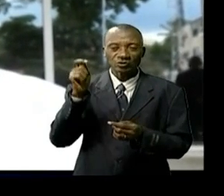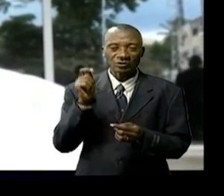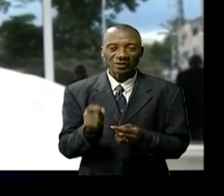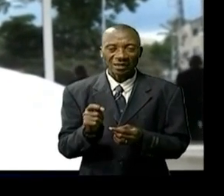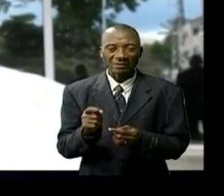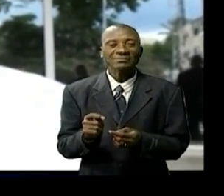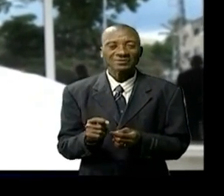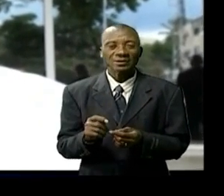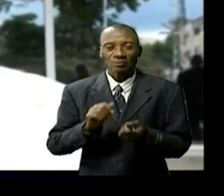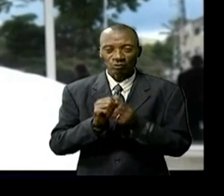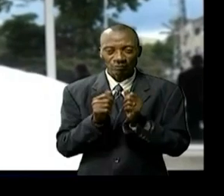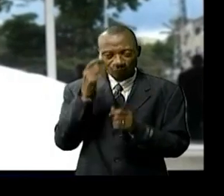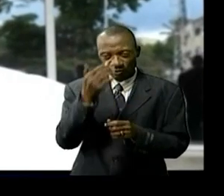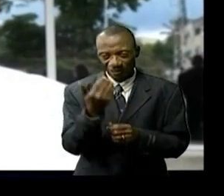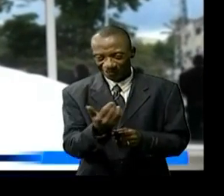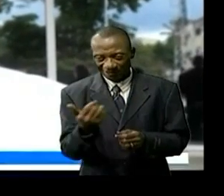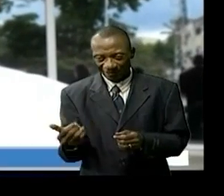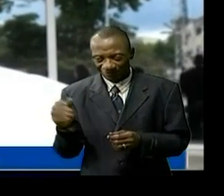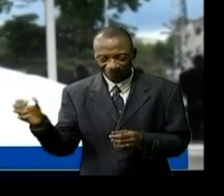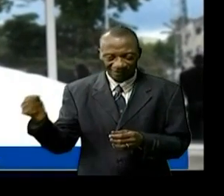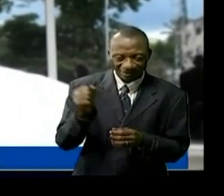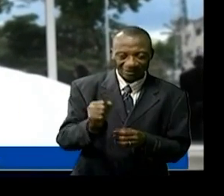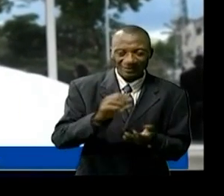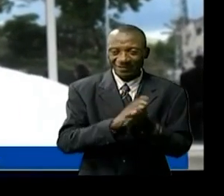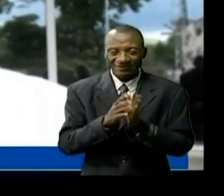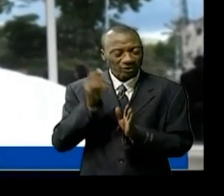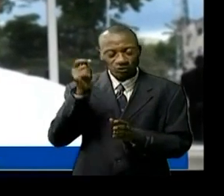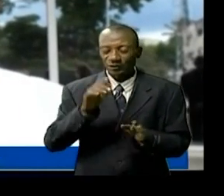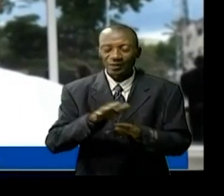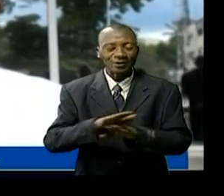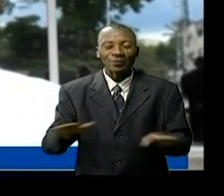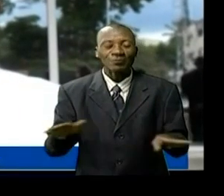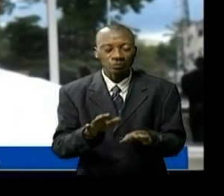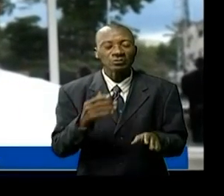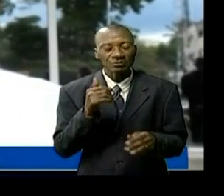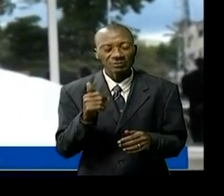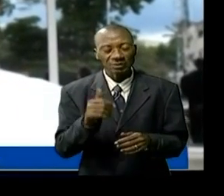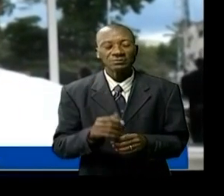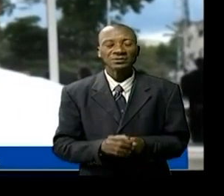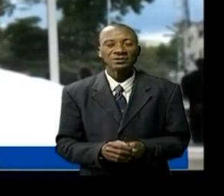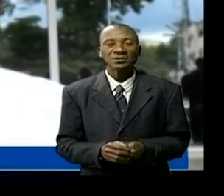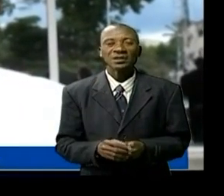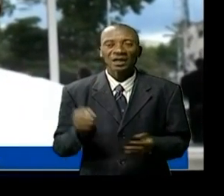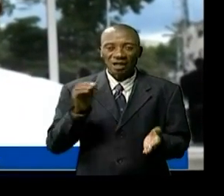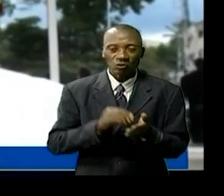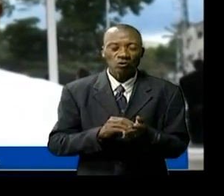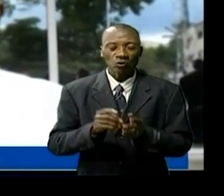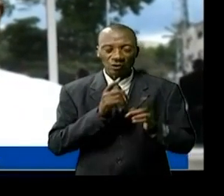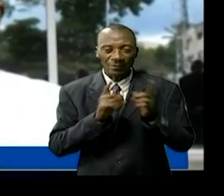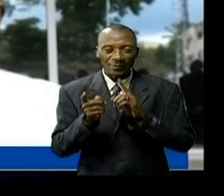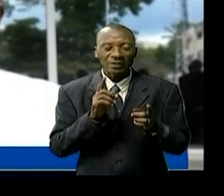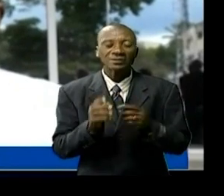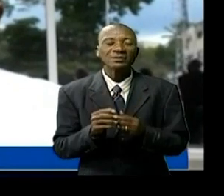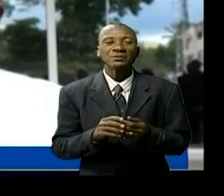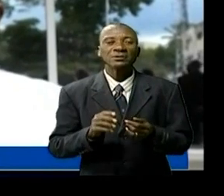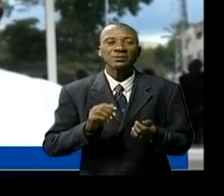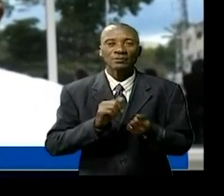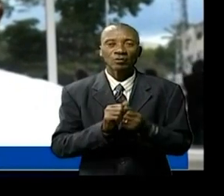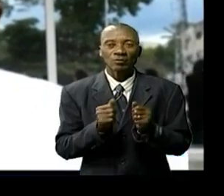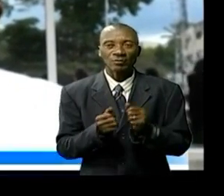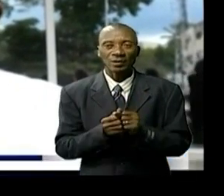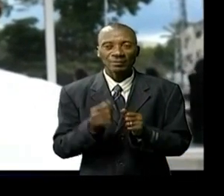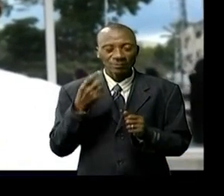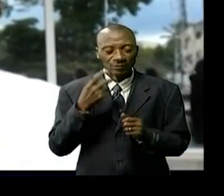n'existe plus et pour terminer nous avons évoqué la question de l'exploitation illégale des ressources